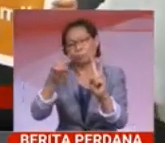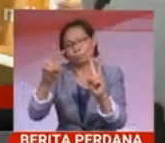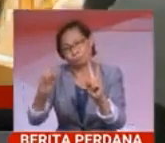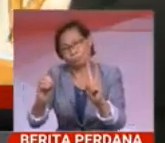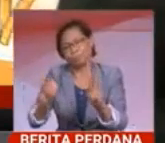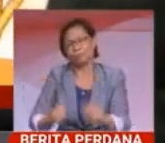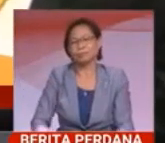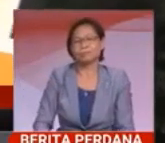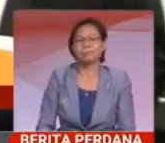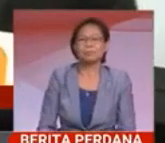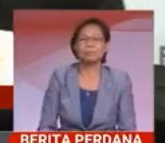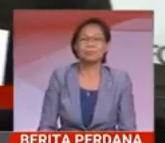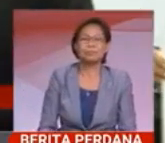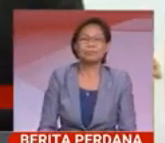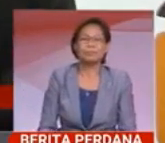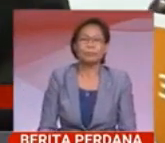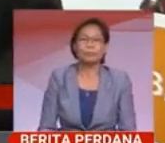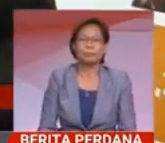hai